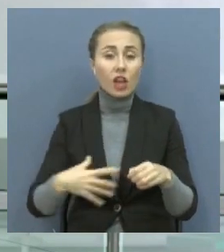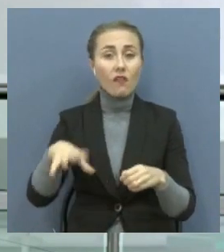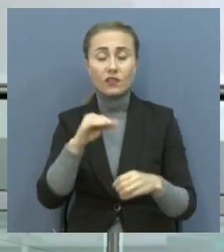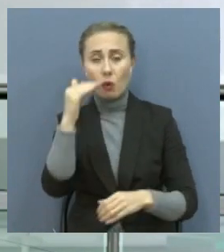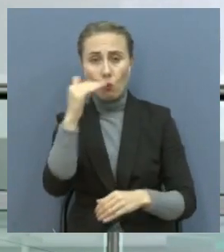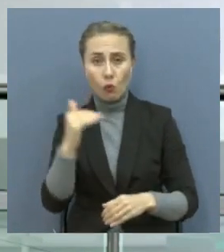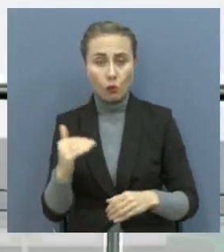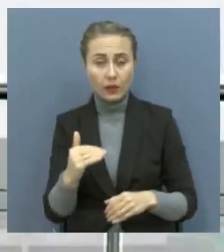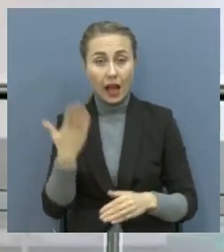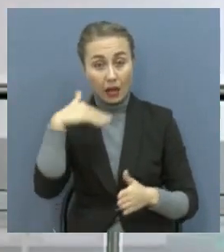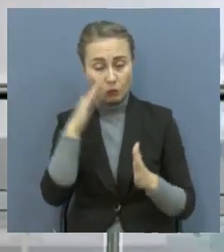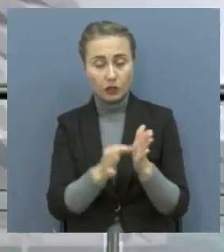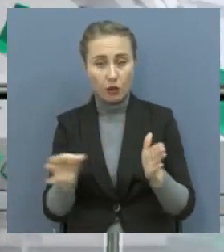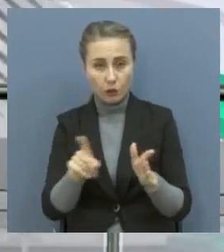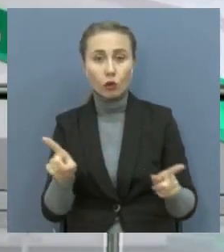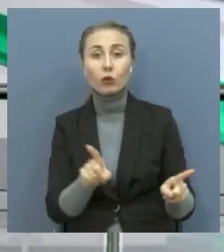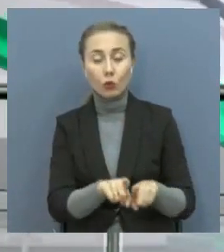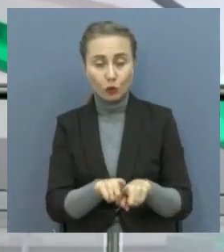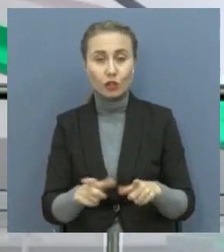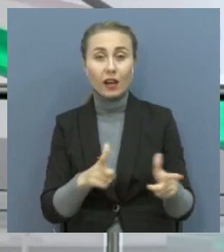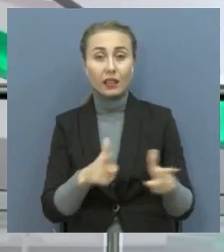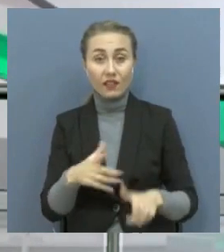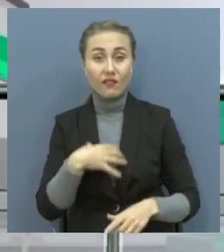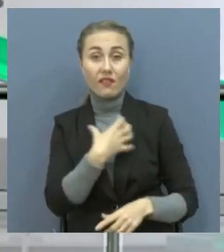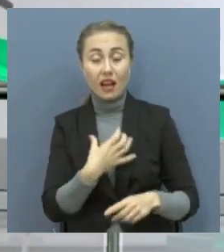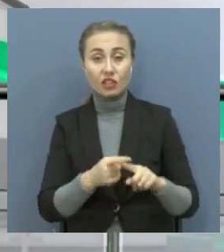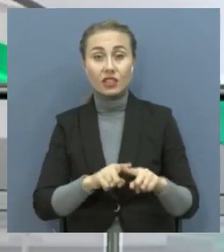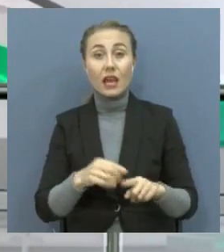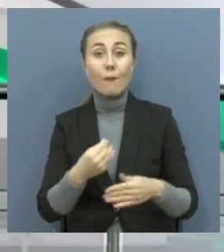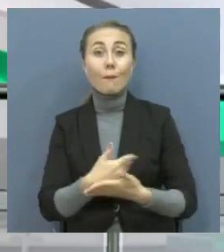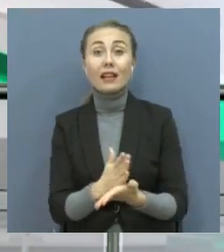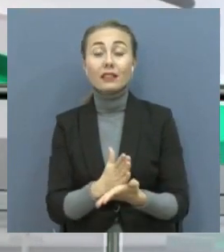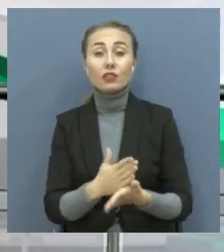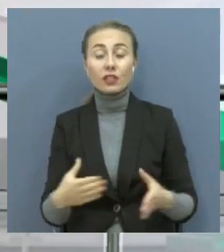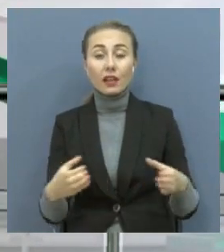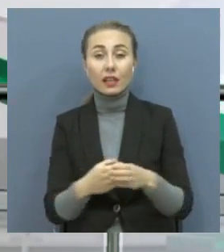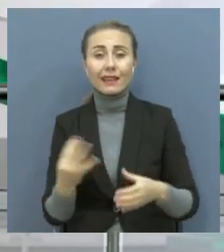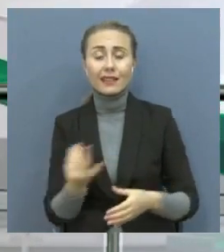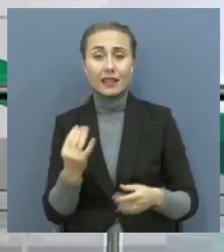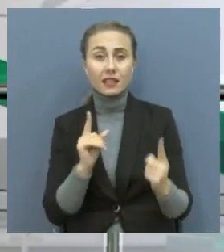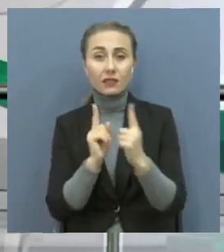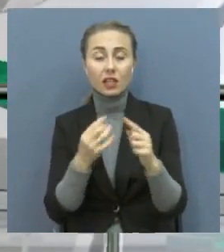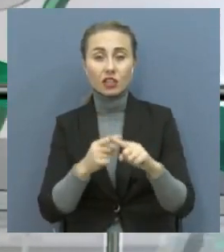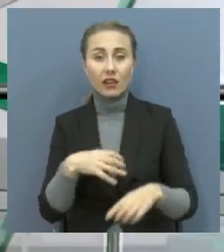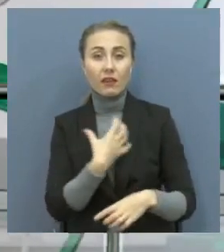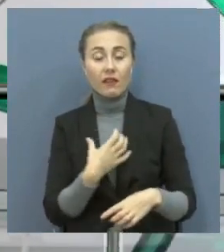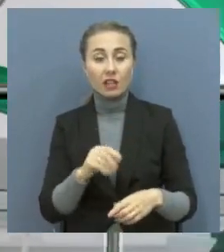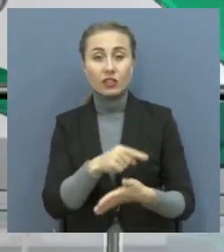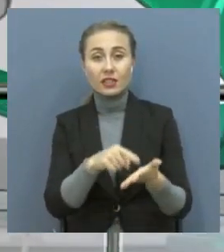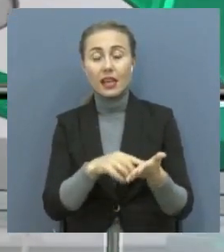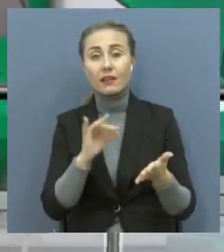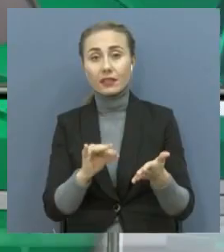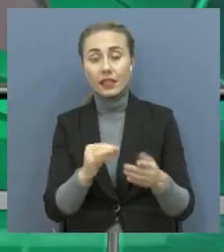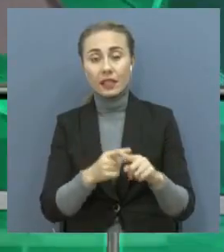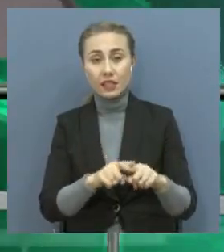уровней. Акмолинская область также готовится к важной политической кампании. Интересные встречи и важные задачи в обзорном